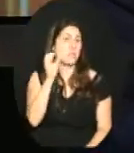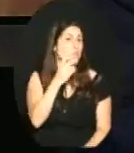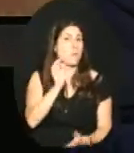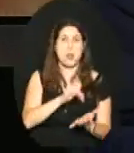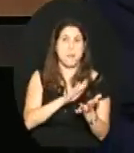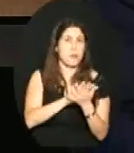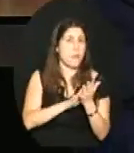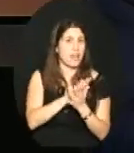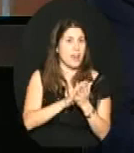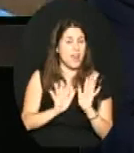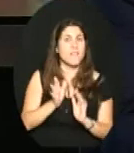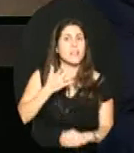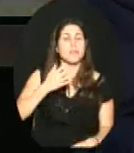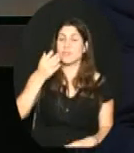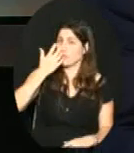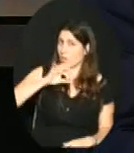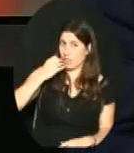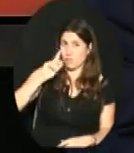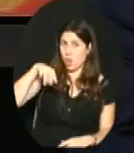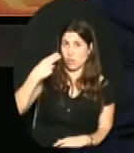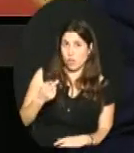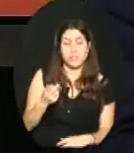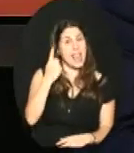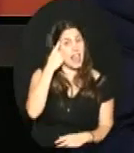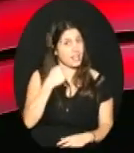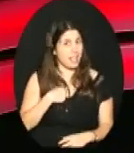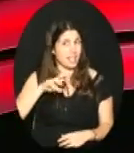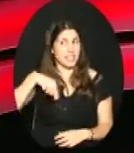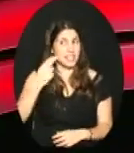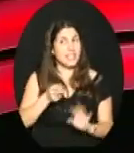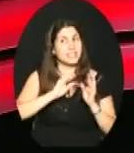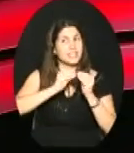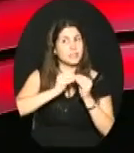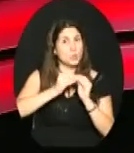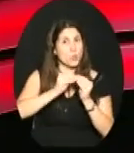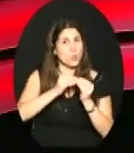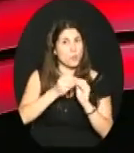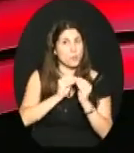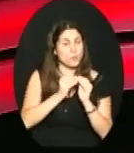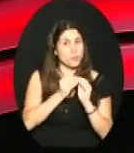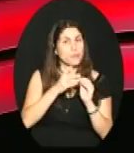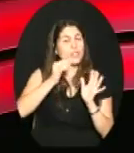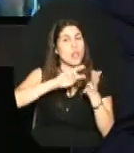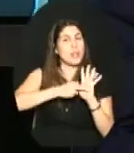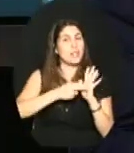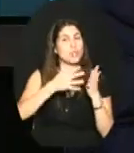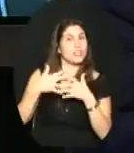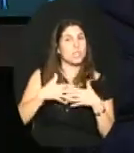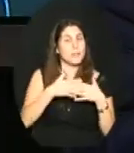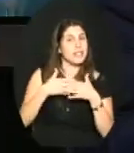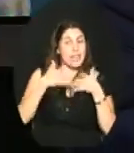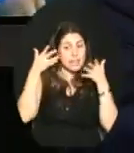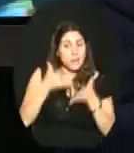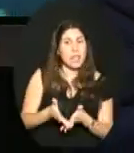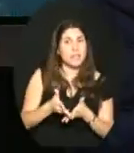וגם נוסוג. ואנחנו רואים, יותר טוב שלא יהיה. לדעתי, יהיה פה צמצום של מדיניות ארצות הברית, להתמקד